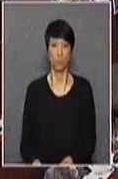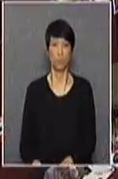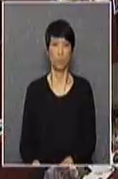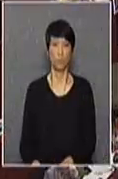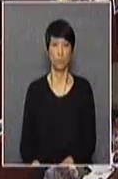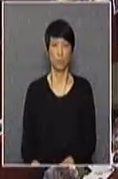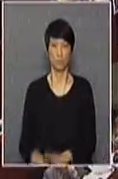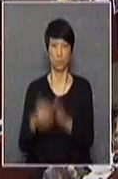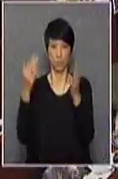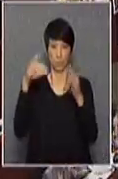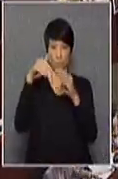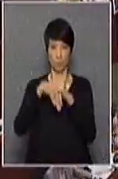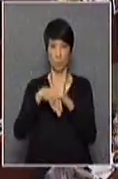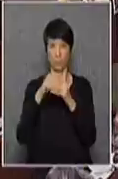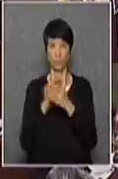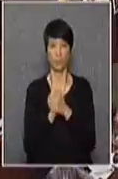開始表決。